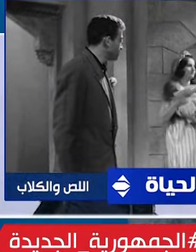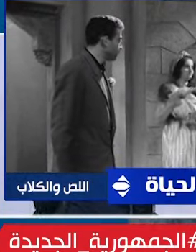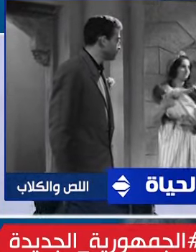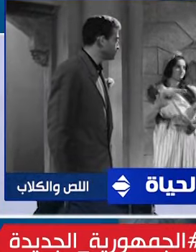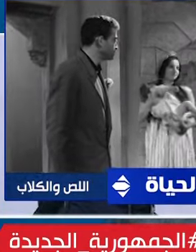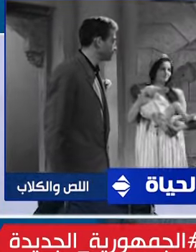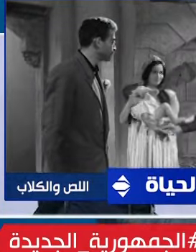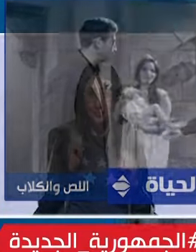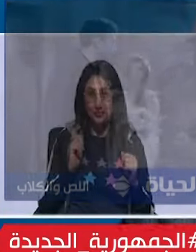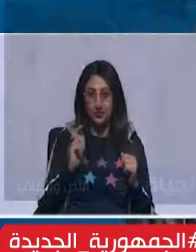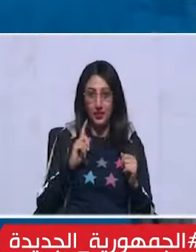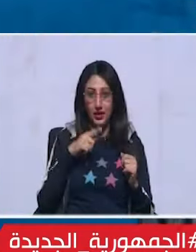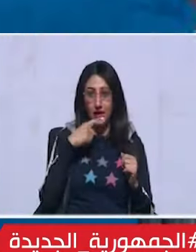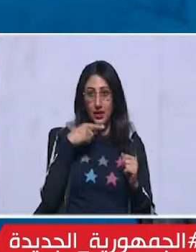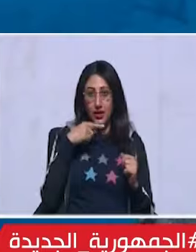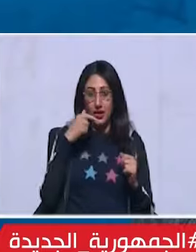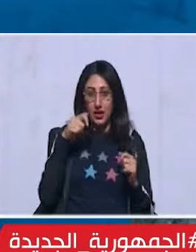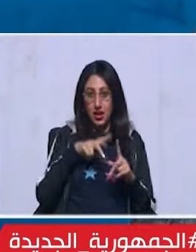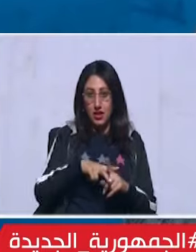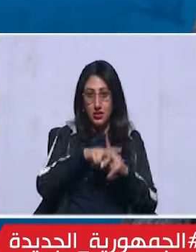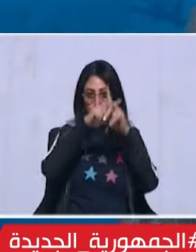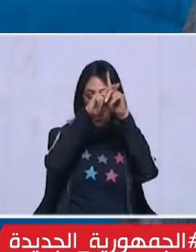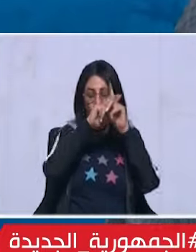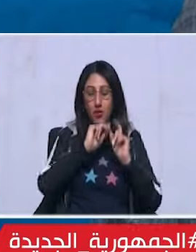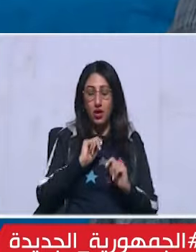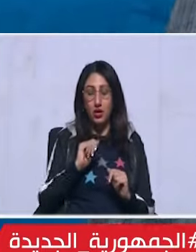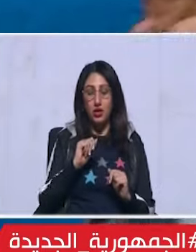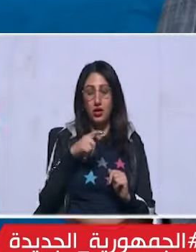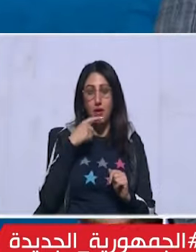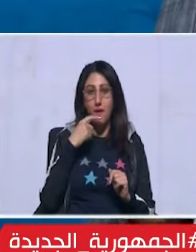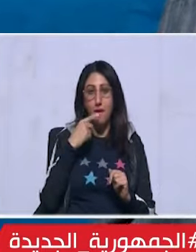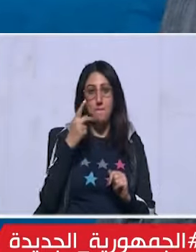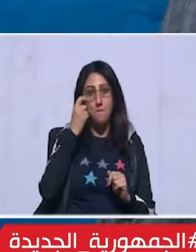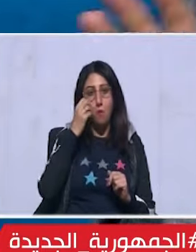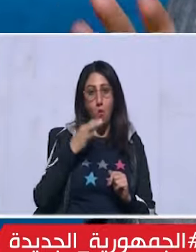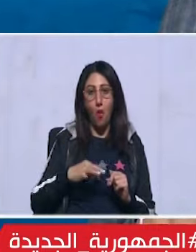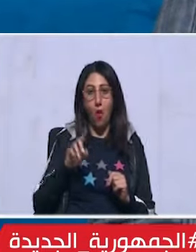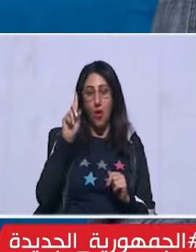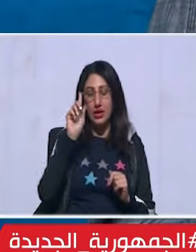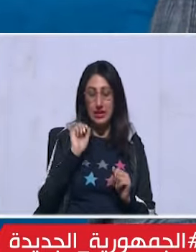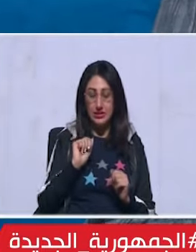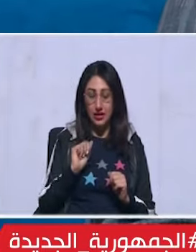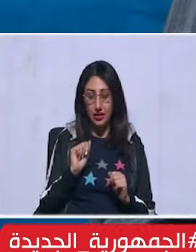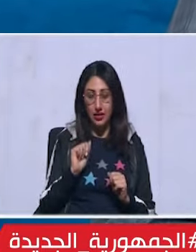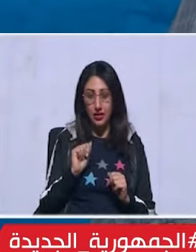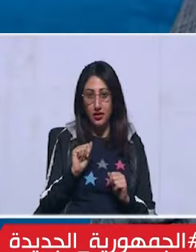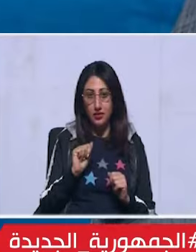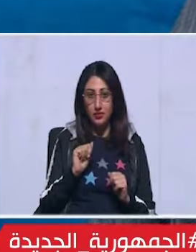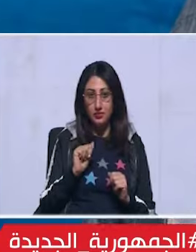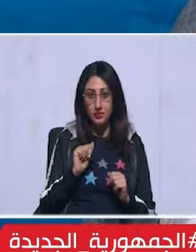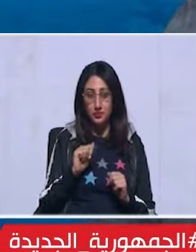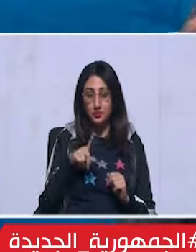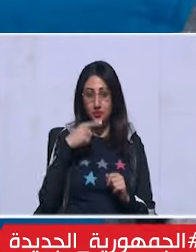الله سيدي الاسراء والمعراج معجزتان خارقت للعاده